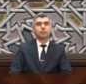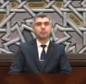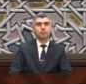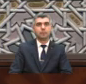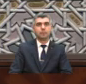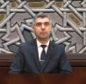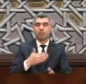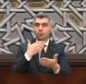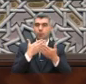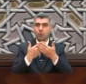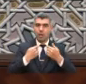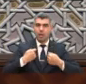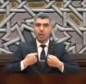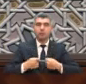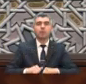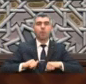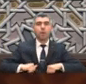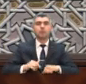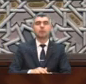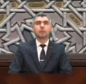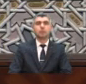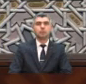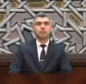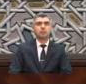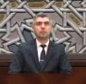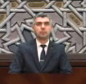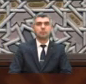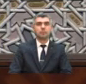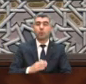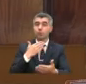شكرا السيد الرئيس، السيد الوزير المحترم.